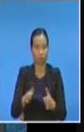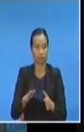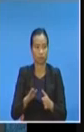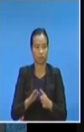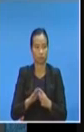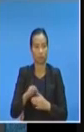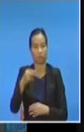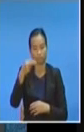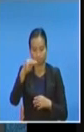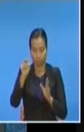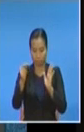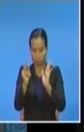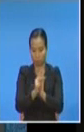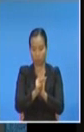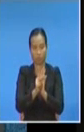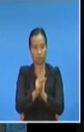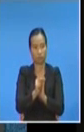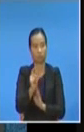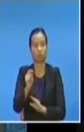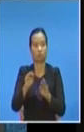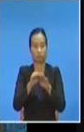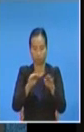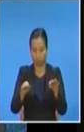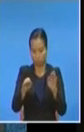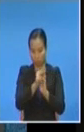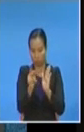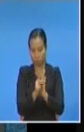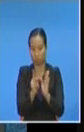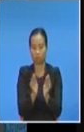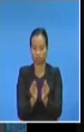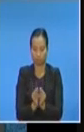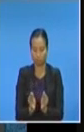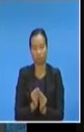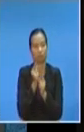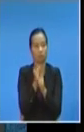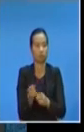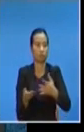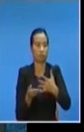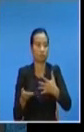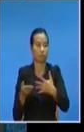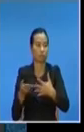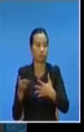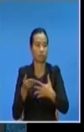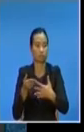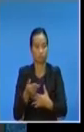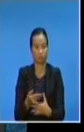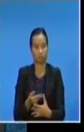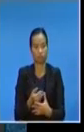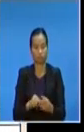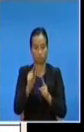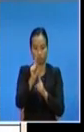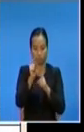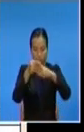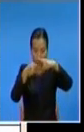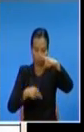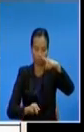ลักเกณฑ์การประเมินก็คงจะต้องเป็นการให้คะแนนเรียงลำดับซึ่งสามารถที่จะเรียงลำดับตั้งแต่1จนถึง200